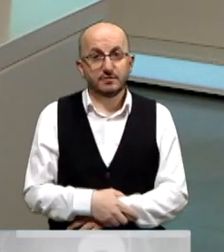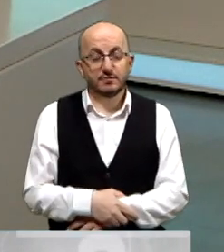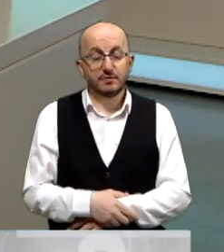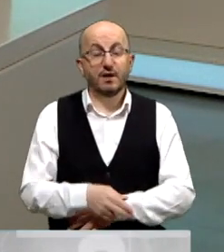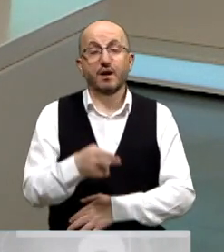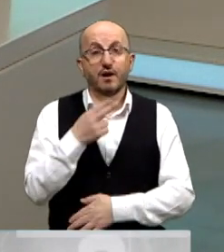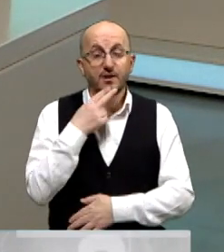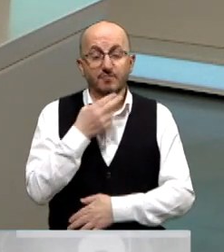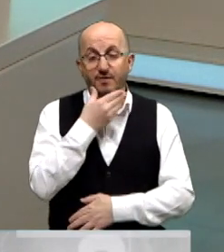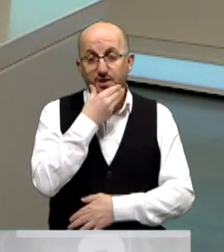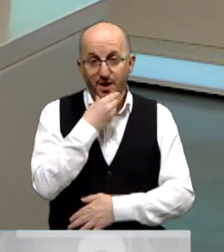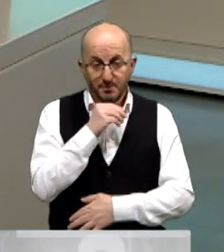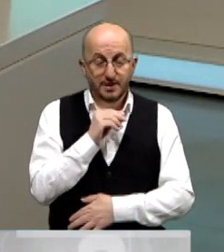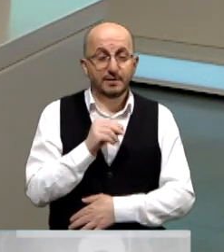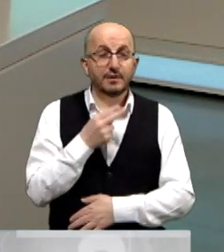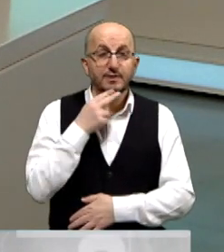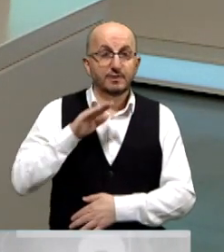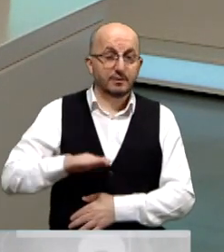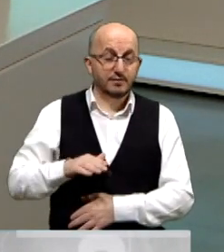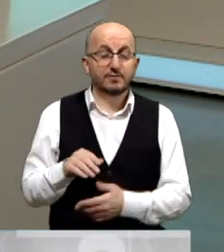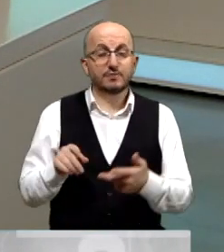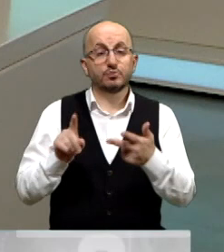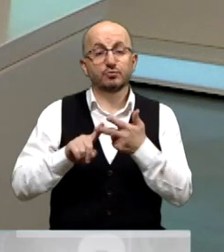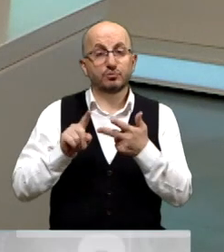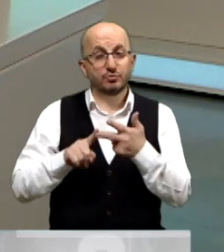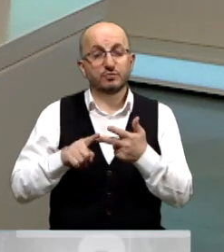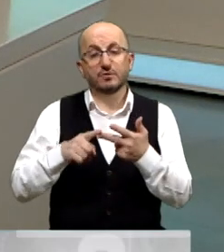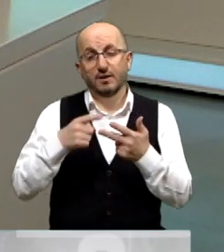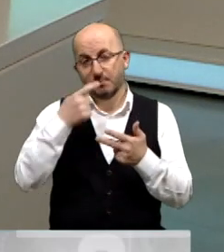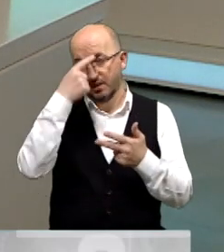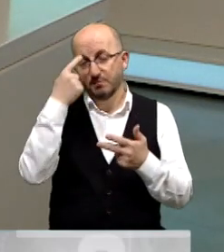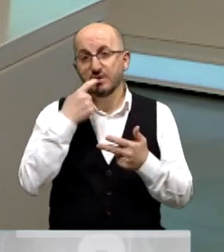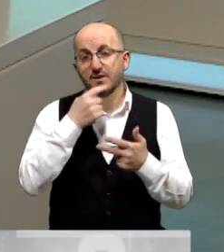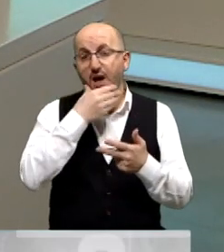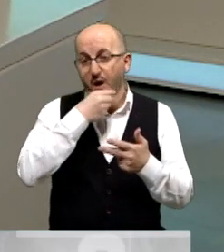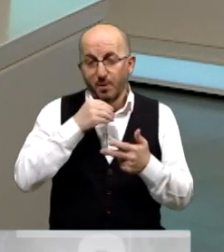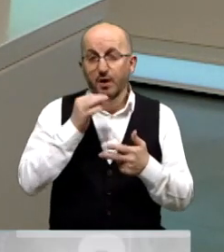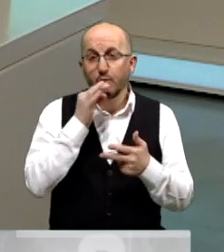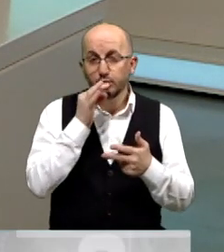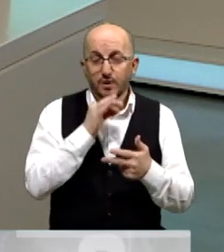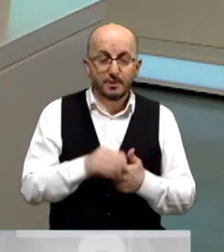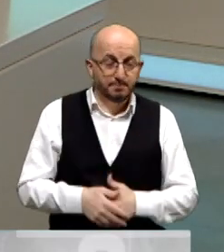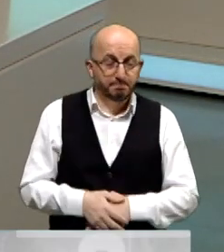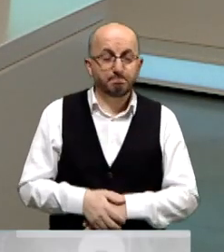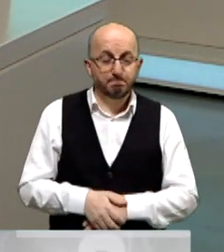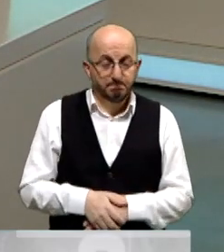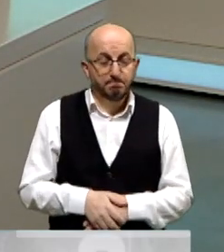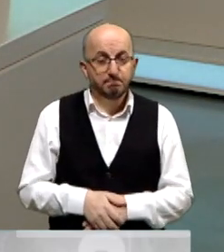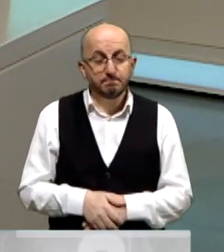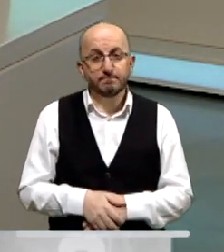hanımefendi emekli kızı Öbürü de sanırım belirli bir yaştadır emekli olmak üzereymiş oluyor yani